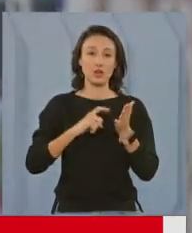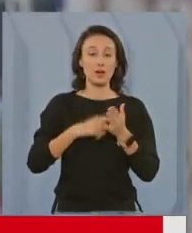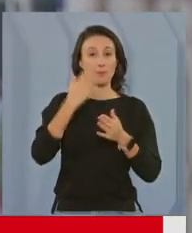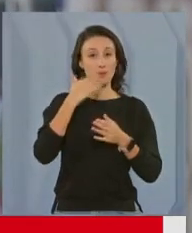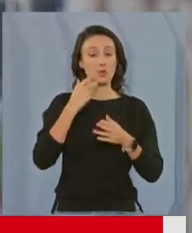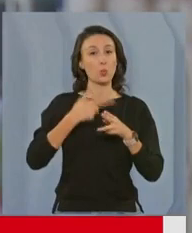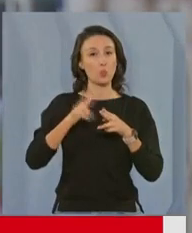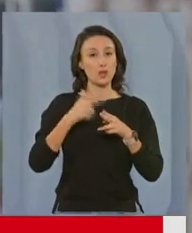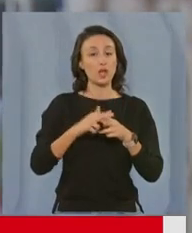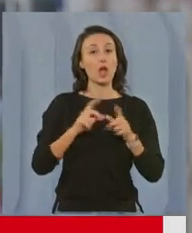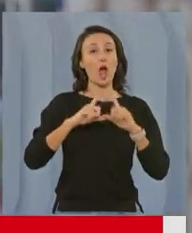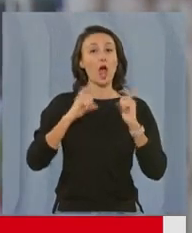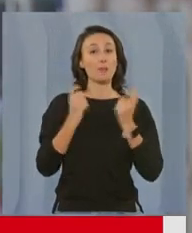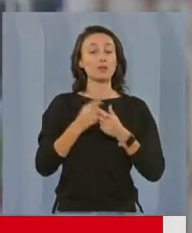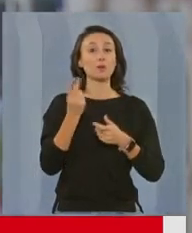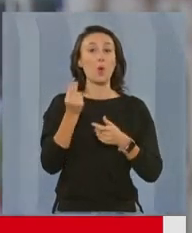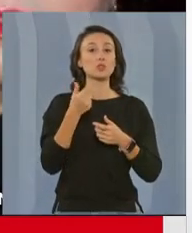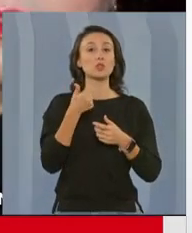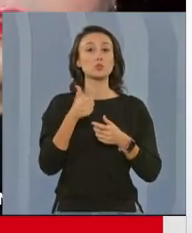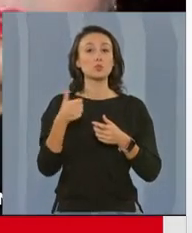unui apartament costă sute de lei.